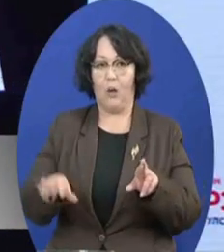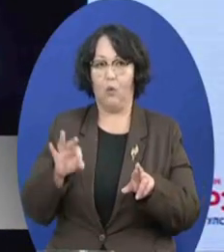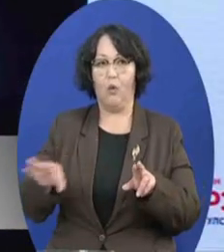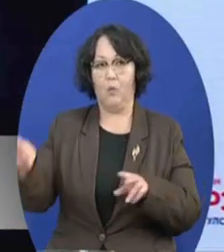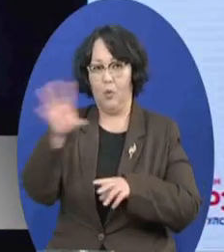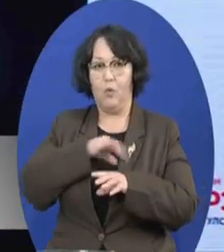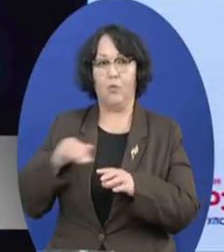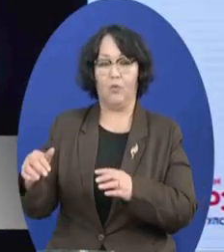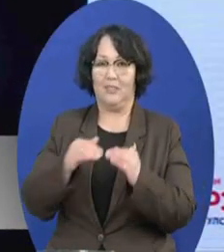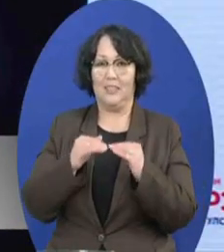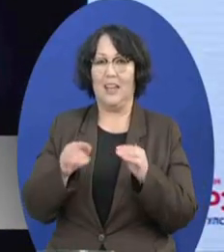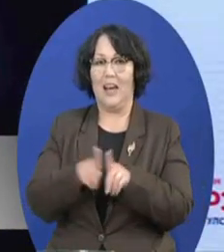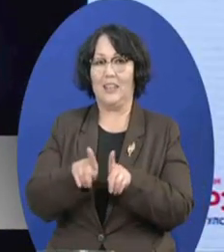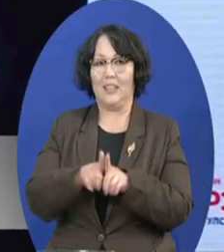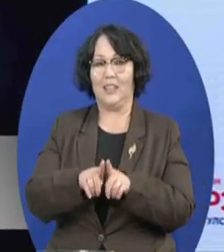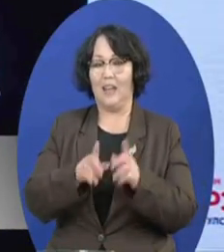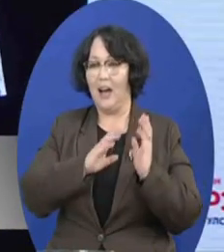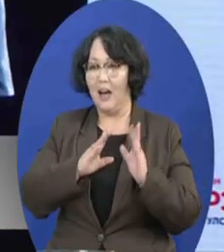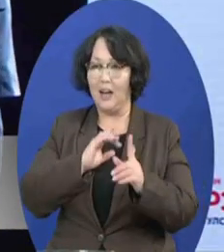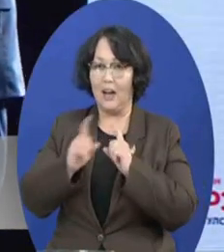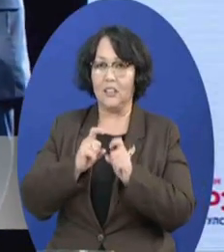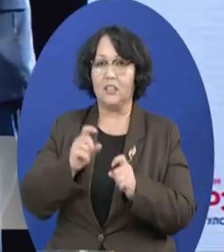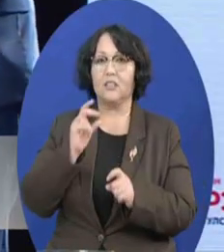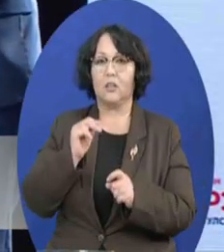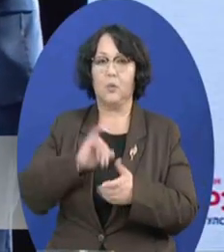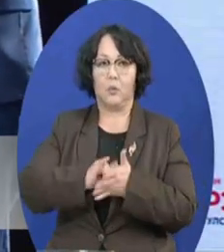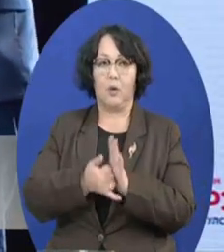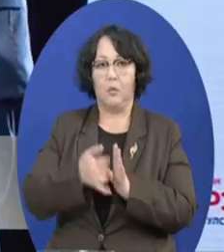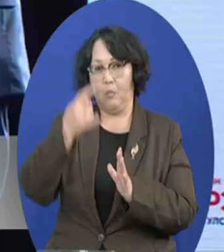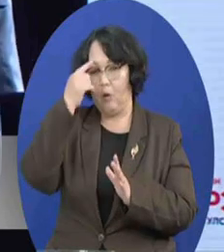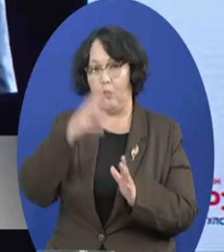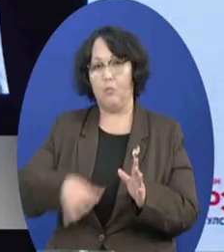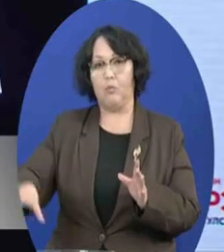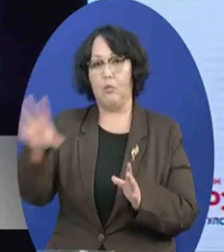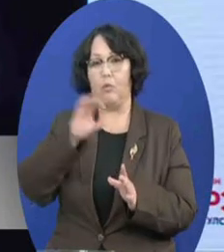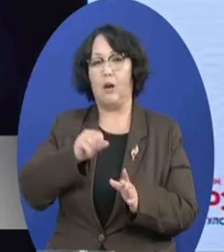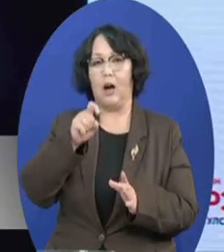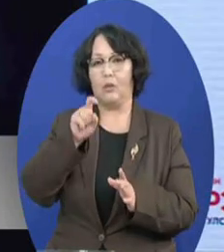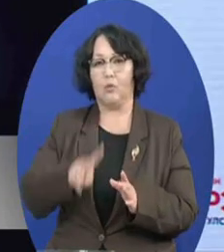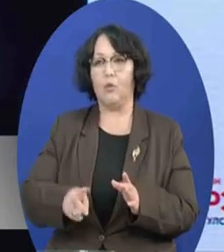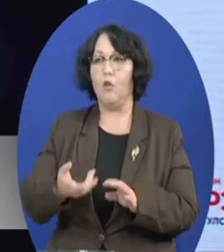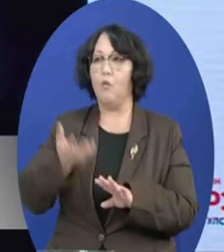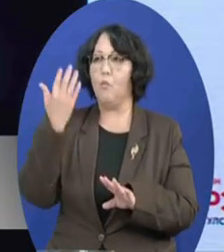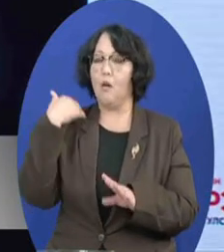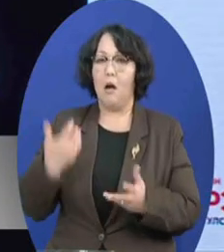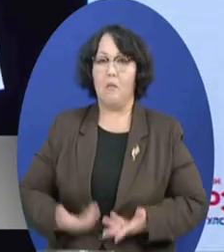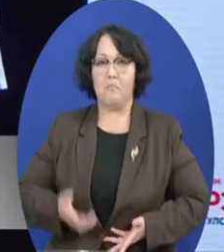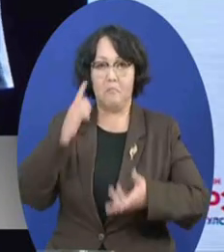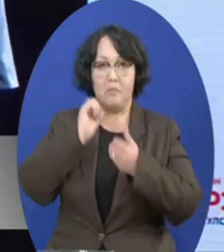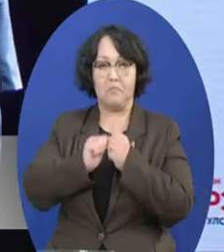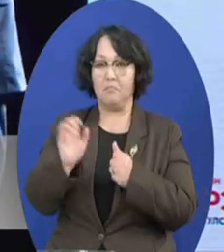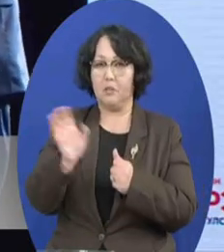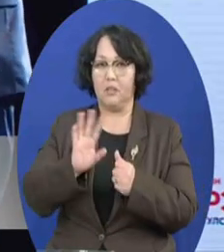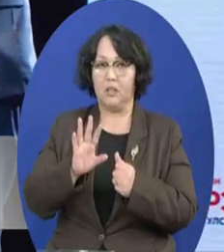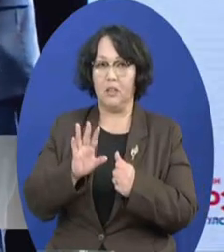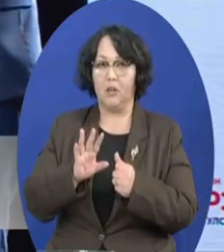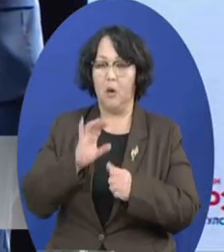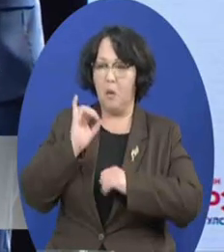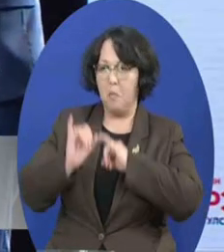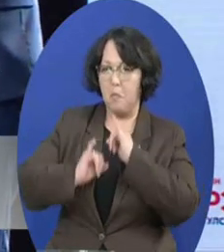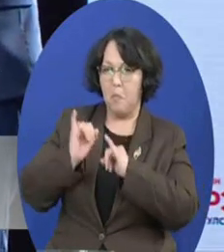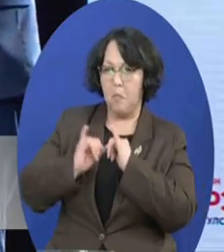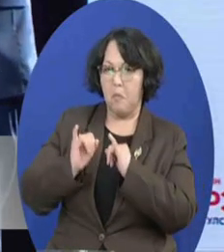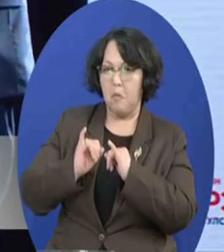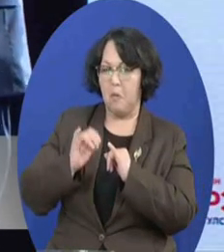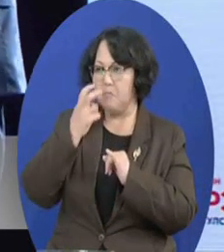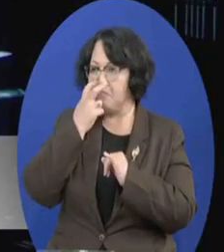тэгш хүрдээдэг эрхэм чанар дүүндвэ. Монгол ахын дүүсээ өнгөрснөө битгий мартаарай. Өөнтөгтөж харвал өөсөвтэй зүйл